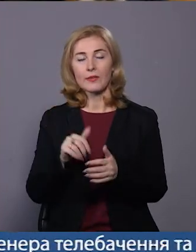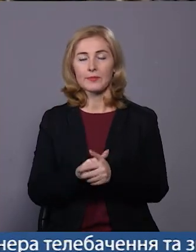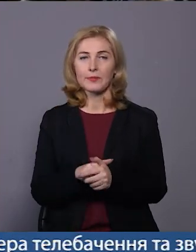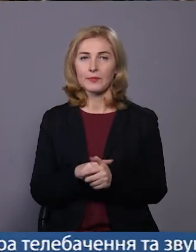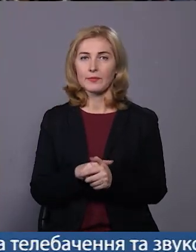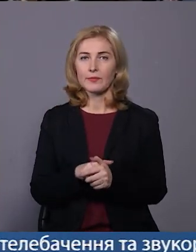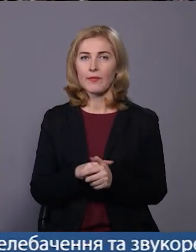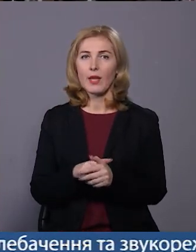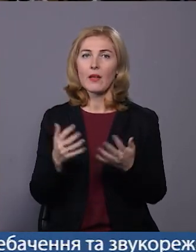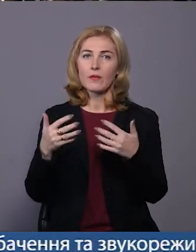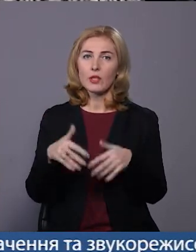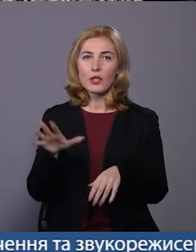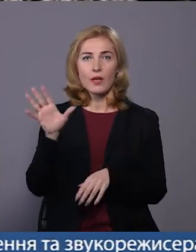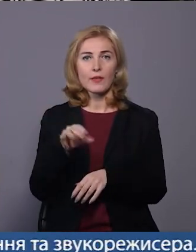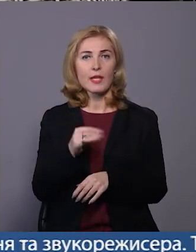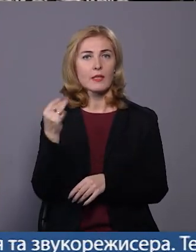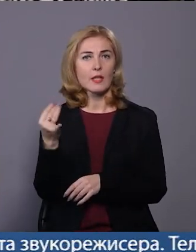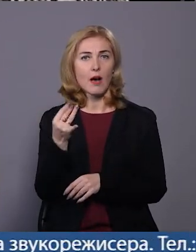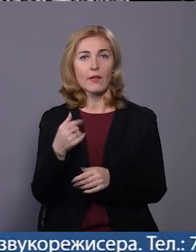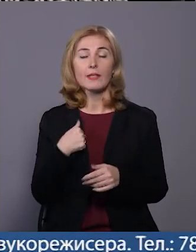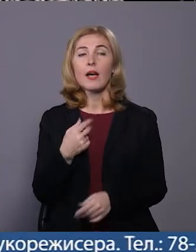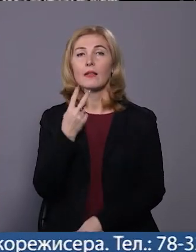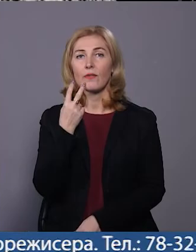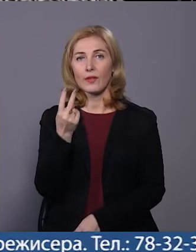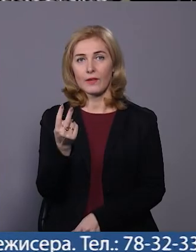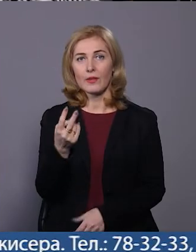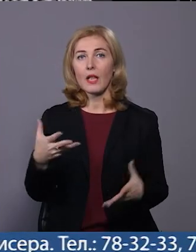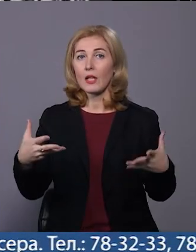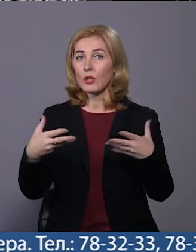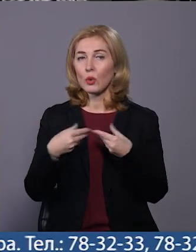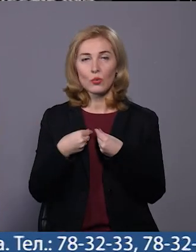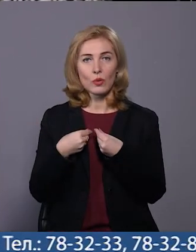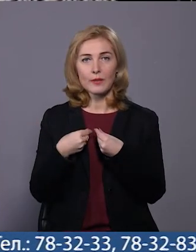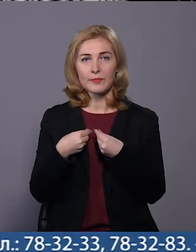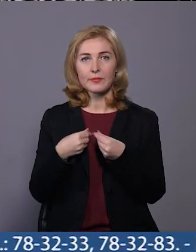тоді втрачається вся цікавість. Трейлер дивився, надихнула